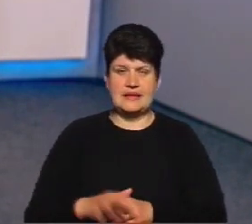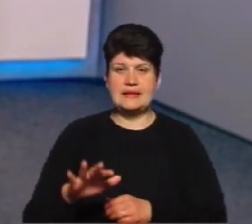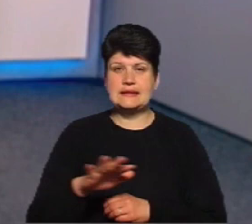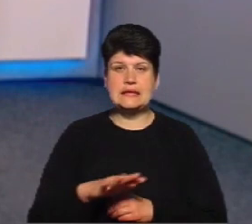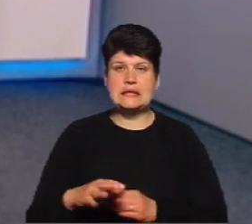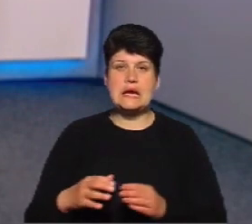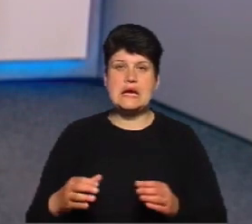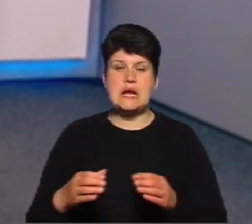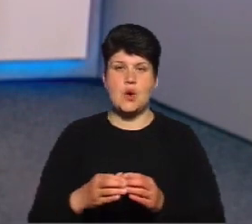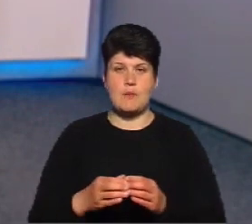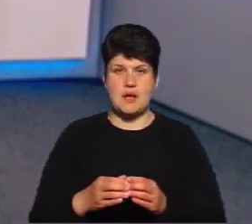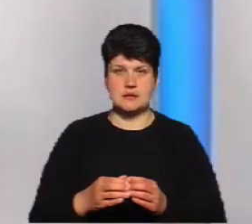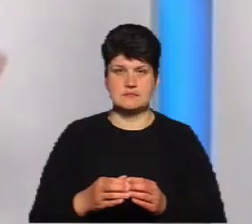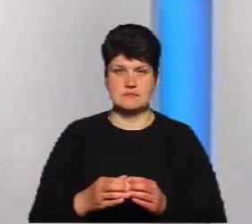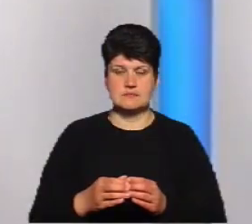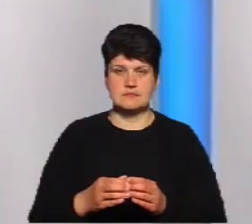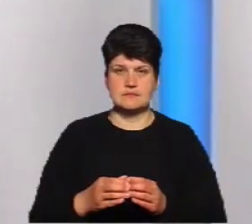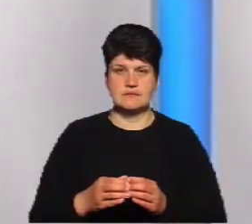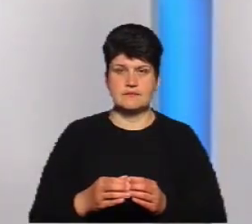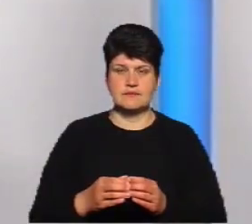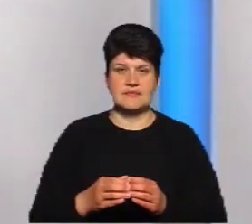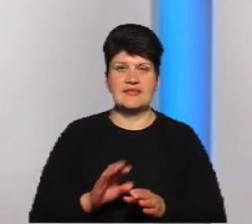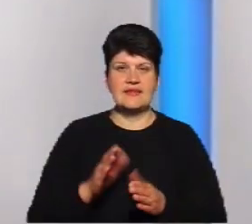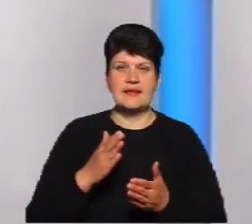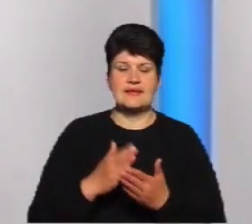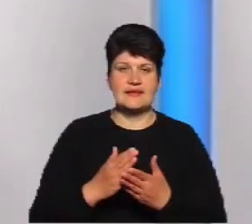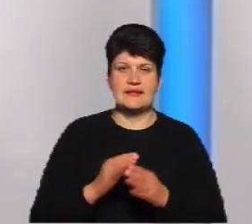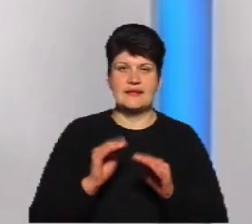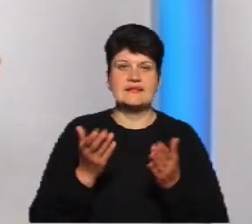громади не знаходяться десь там в ізольованому